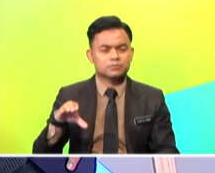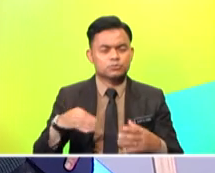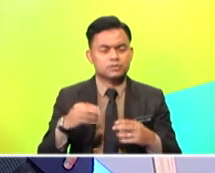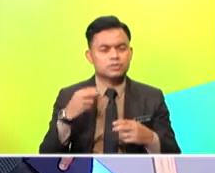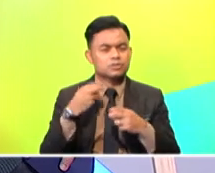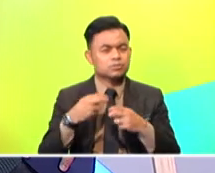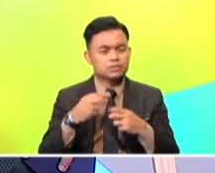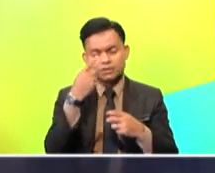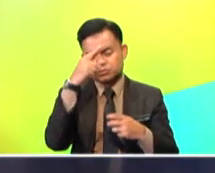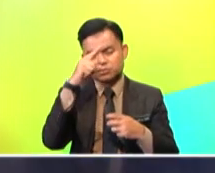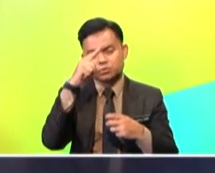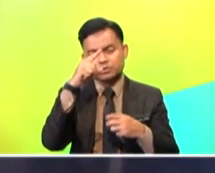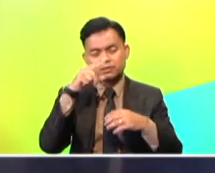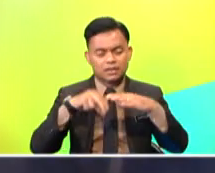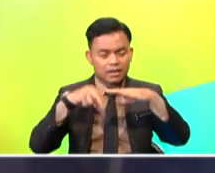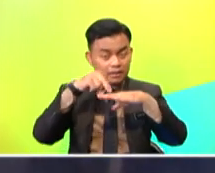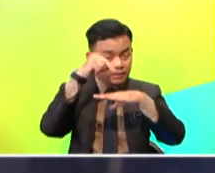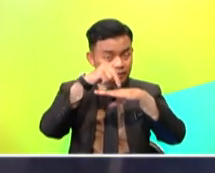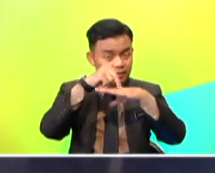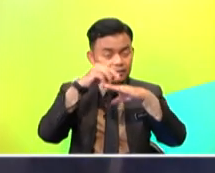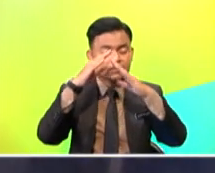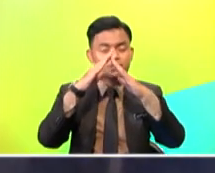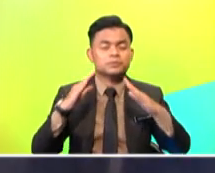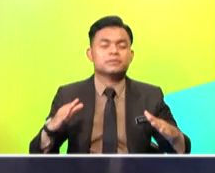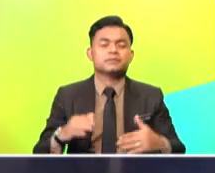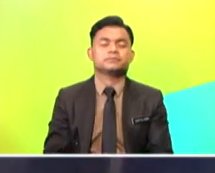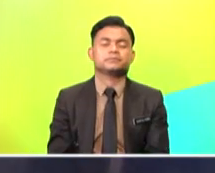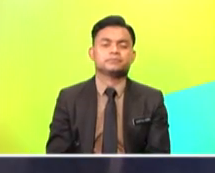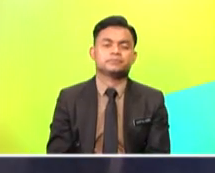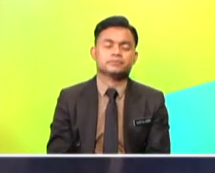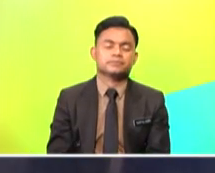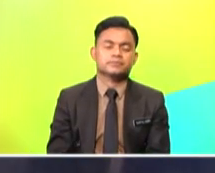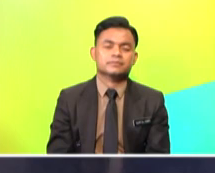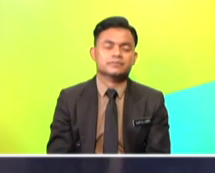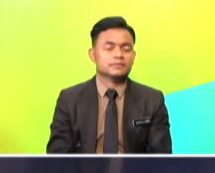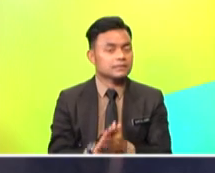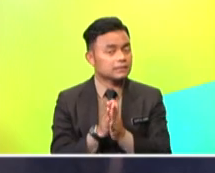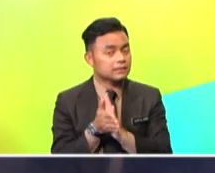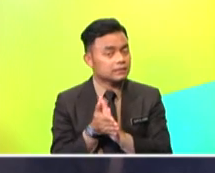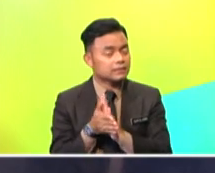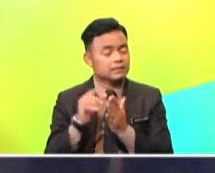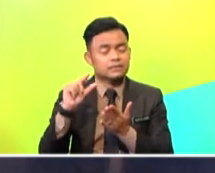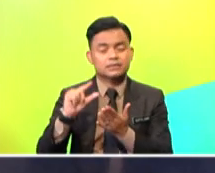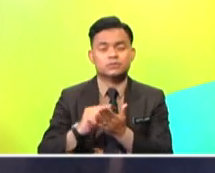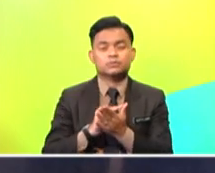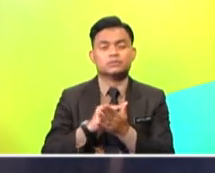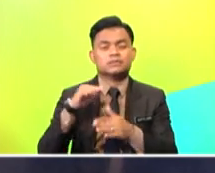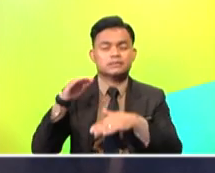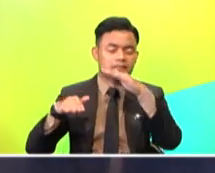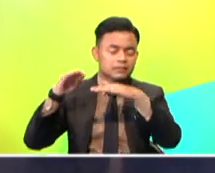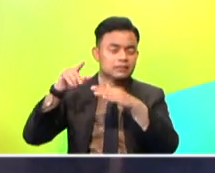ni? Itulah. Ifan mesti ada tangga. Tangga? Tangga yang kita guna yang biasa tu tangga rumah cikgu ke macam mana? Tangga